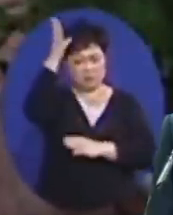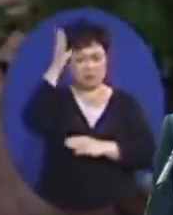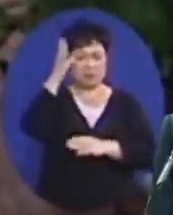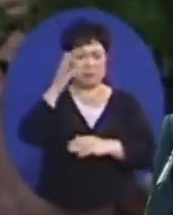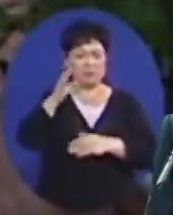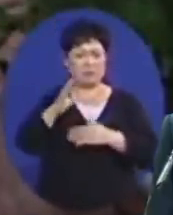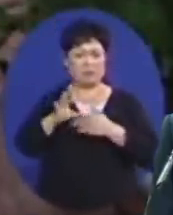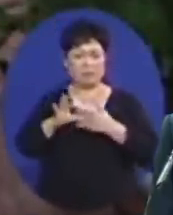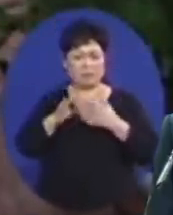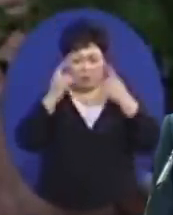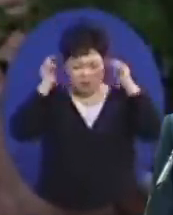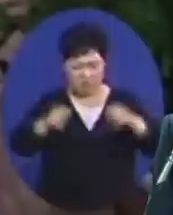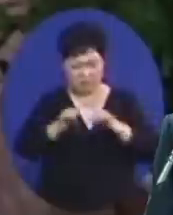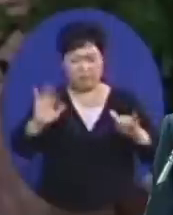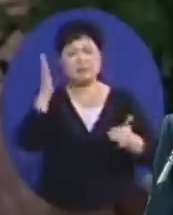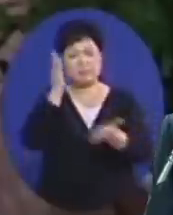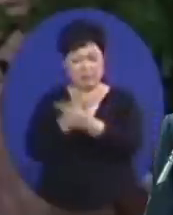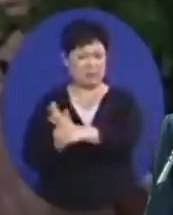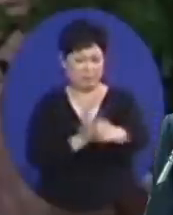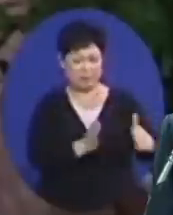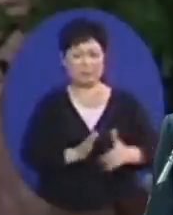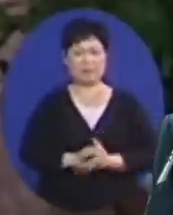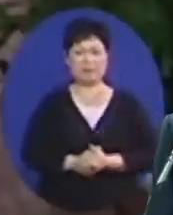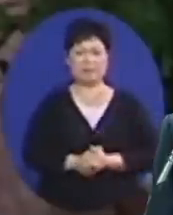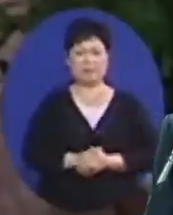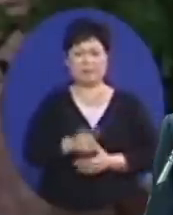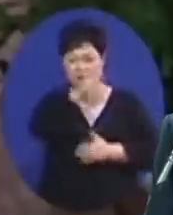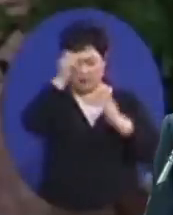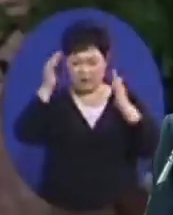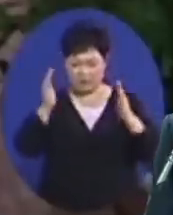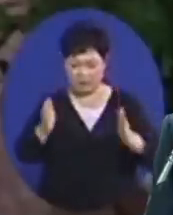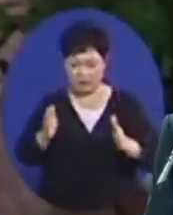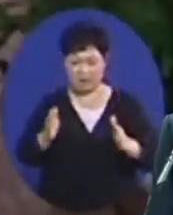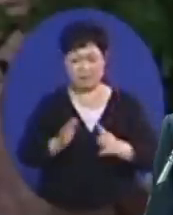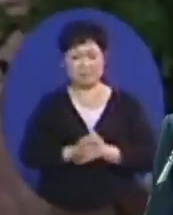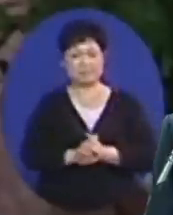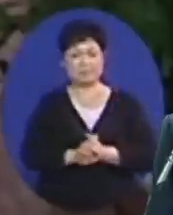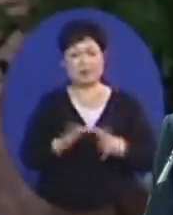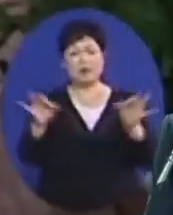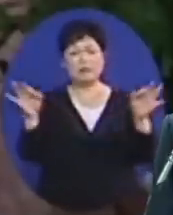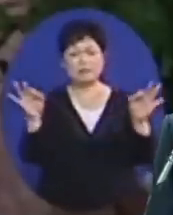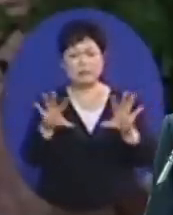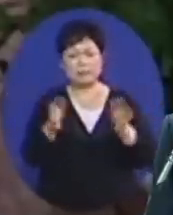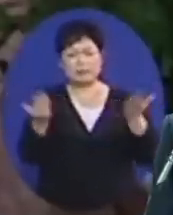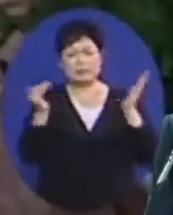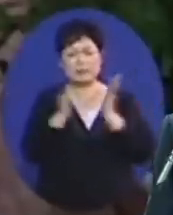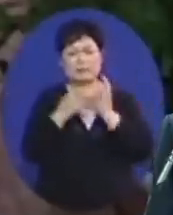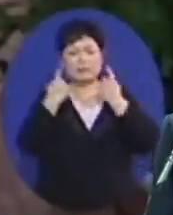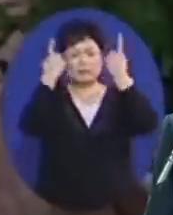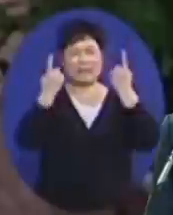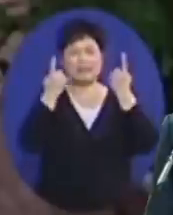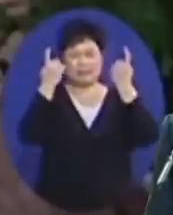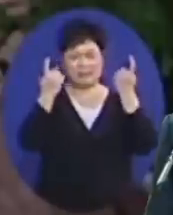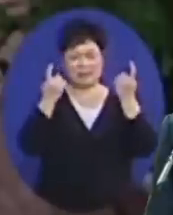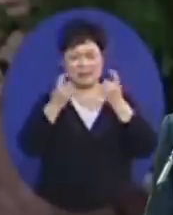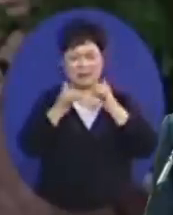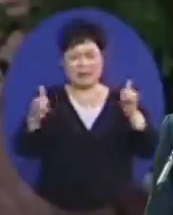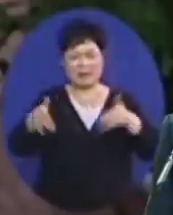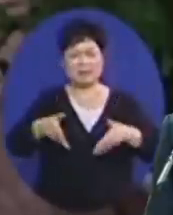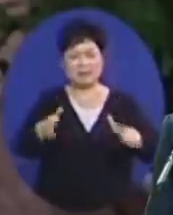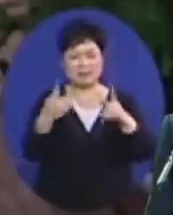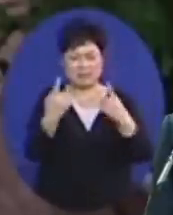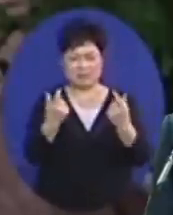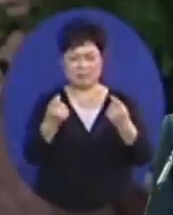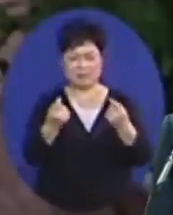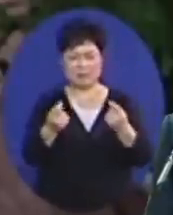어리석은 사람이 되지 말기를 바랍니다. 인생은 잠시 지나가는 나그네길인 것입니다. 잠시